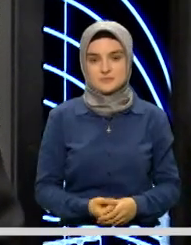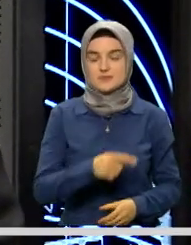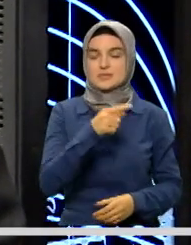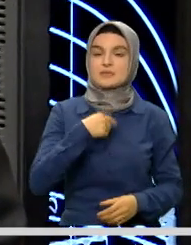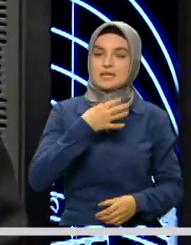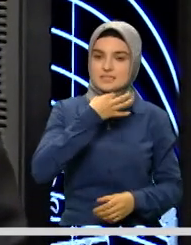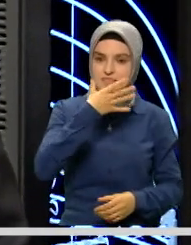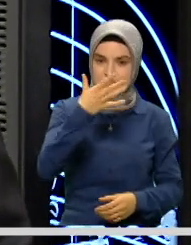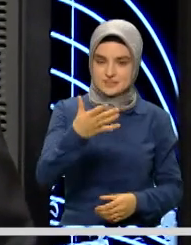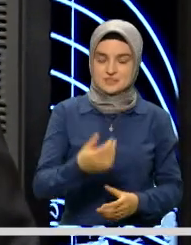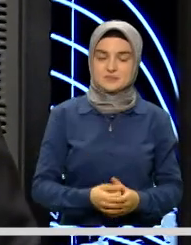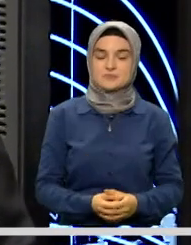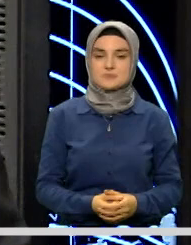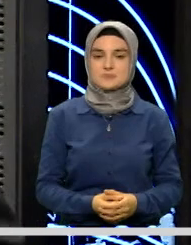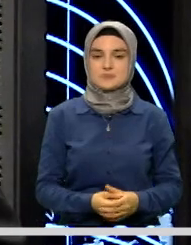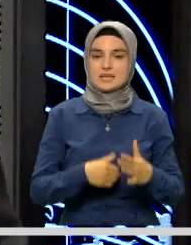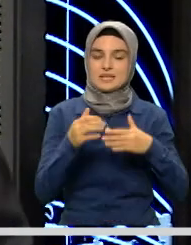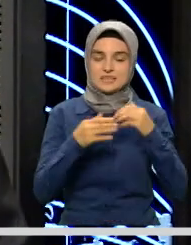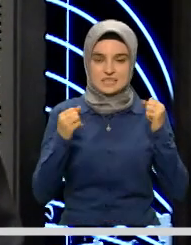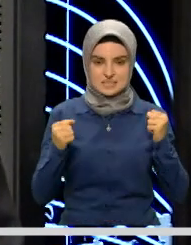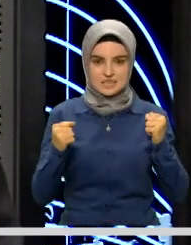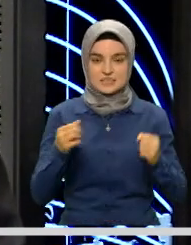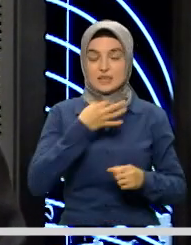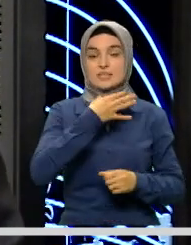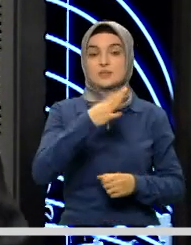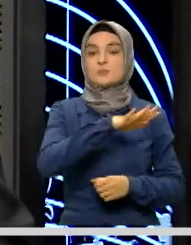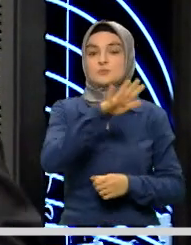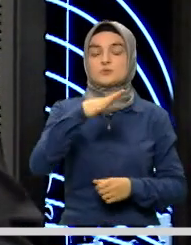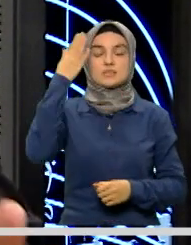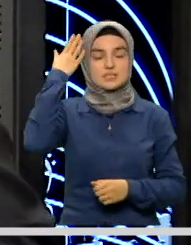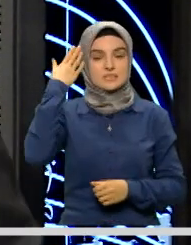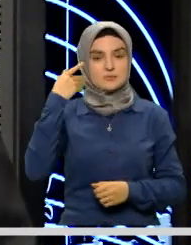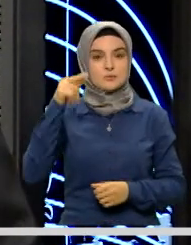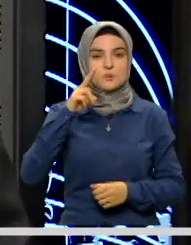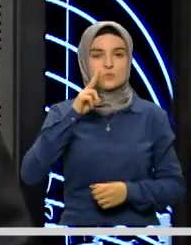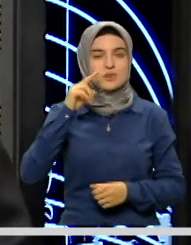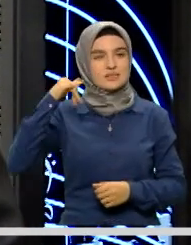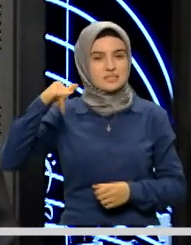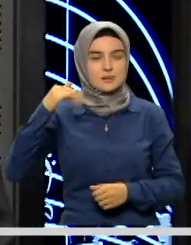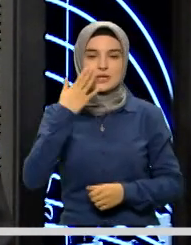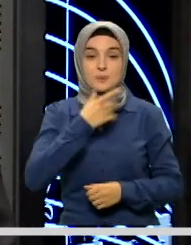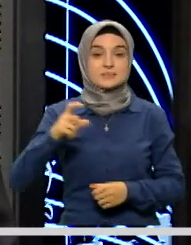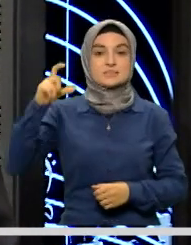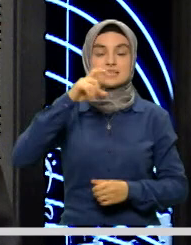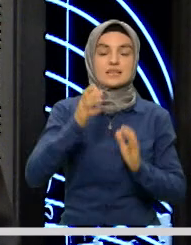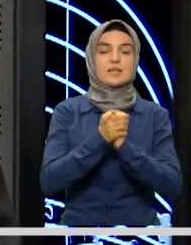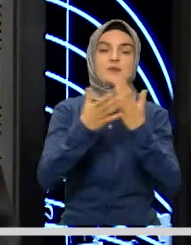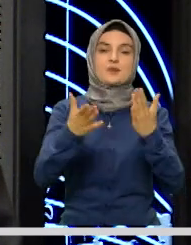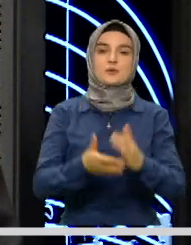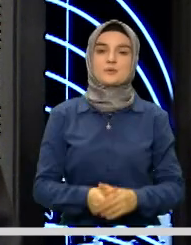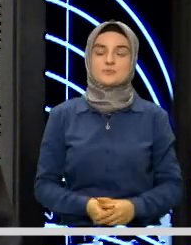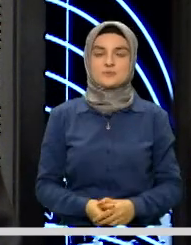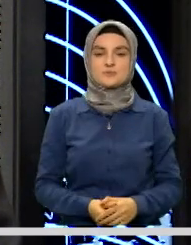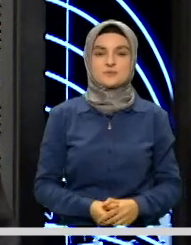Ağzınıza sağlık, elinize sağlık. Çok teşekkür ediyorum tüm izleyenlerimizin. Böyle sonlarına yaklaştığımız Ramazanları evet. Tebrik ediyorum.